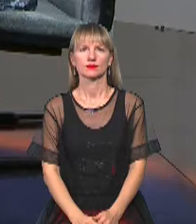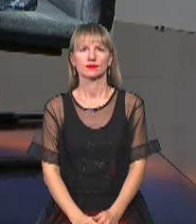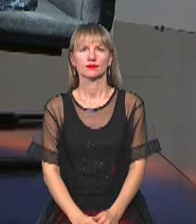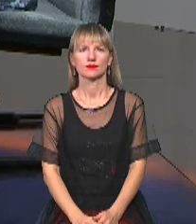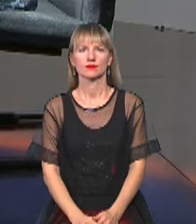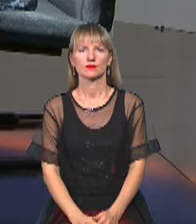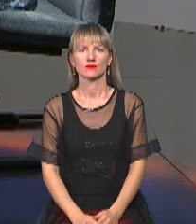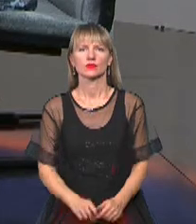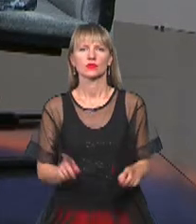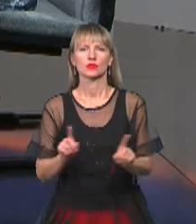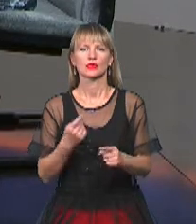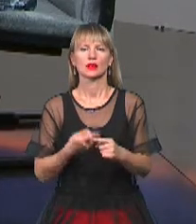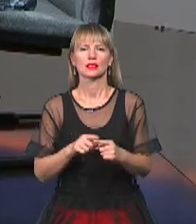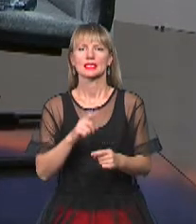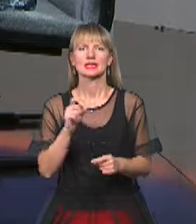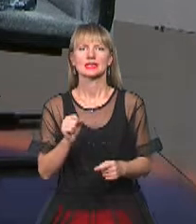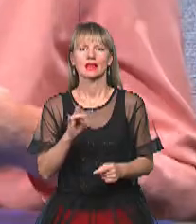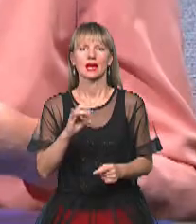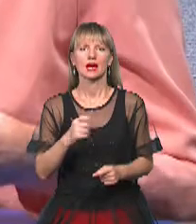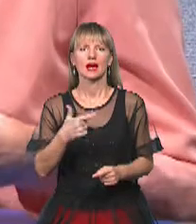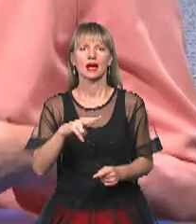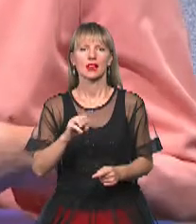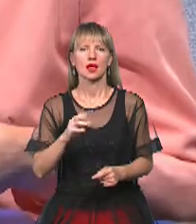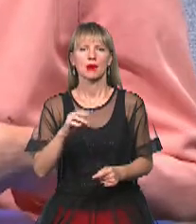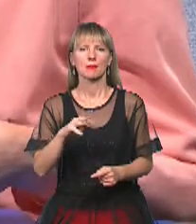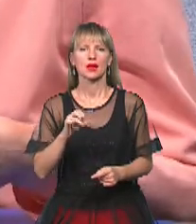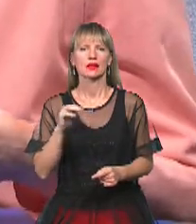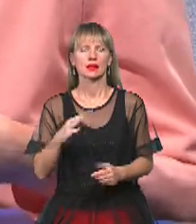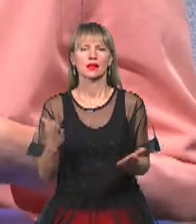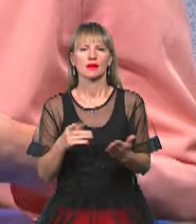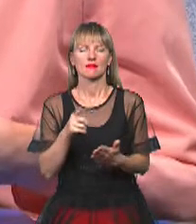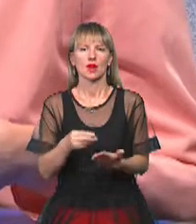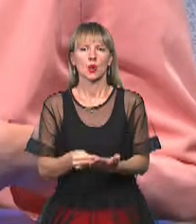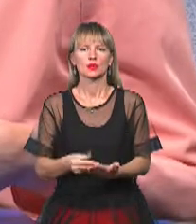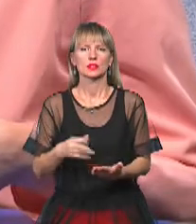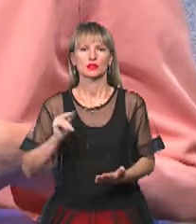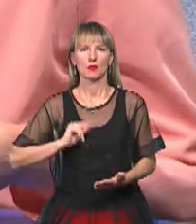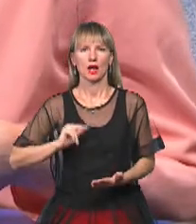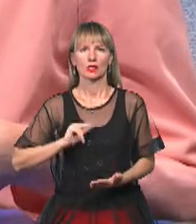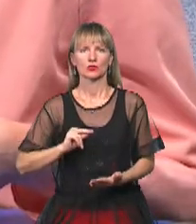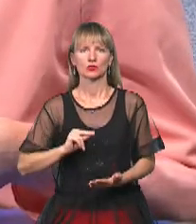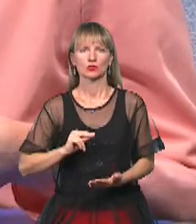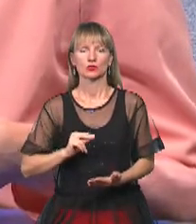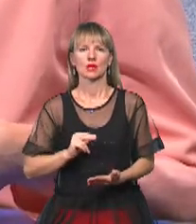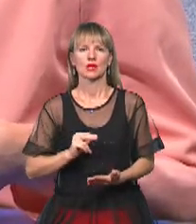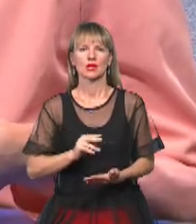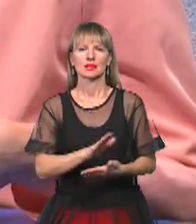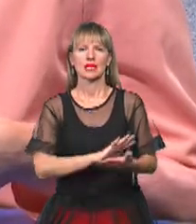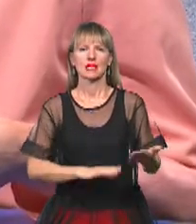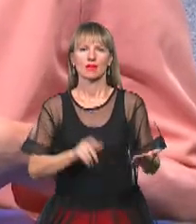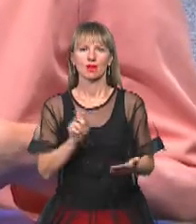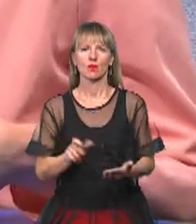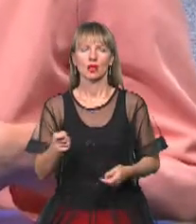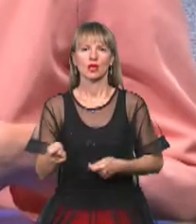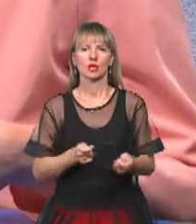Пане Юрію, що це за регламент, от за яким ви оцінюєте працю на звернення громадян керуючих